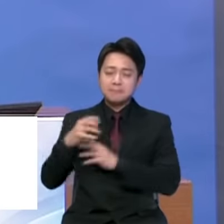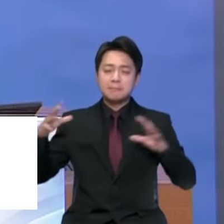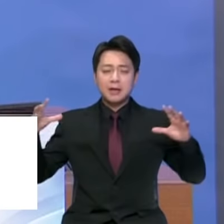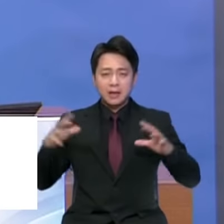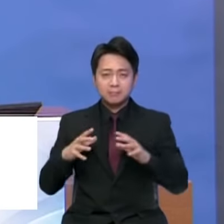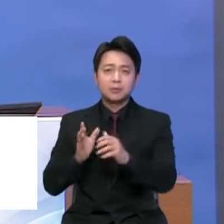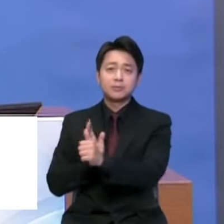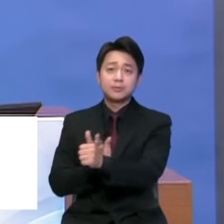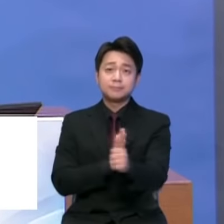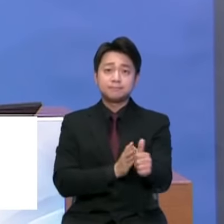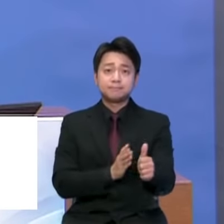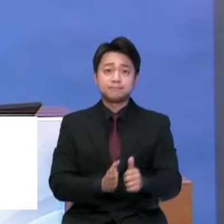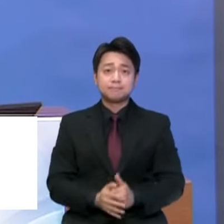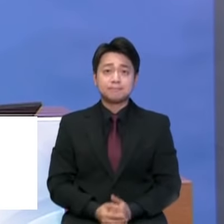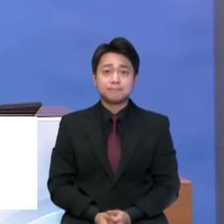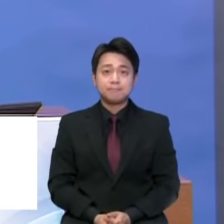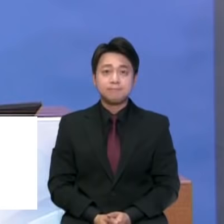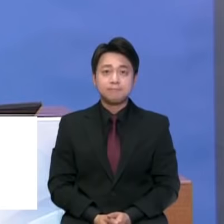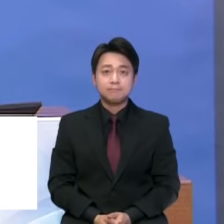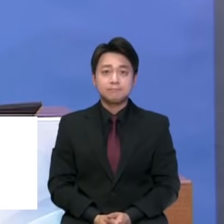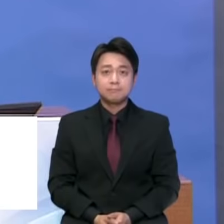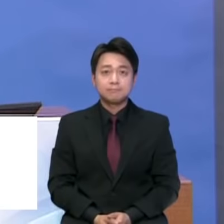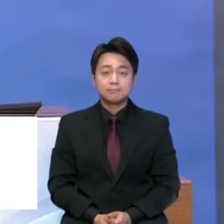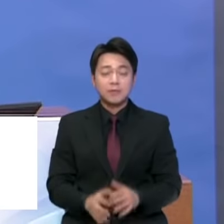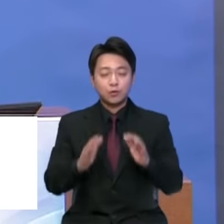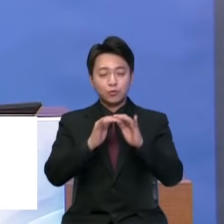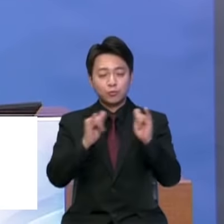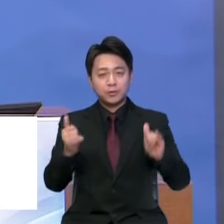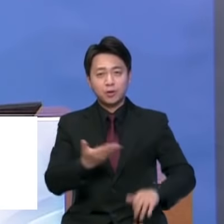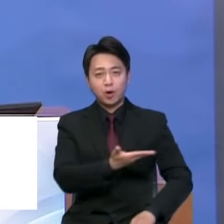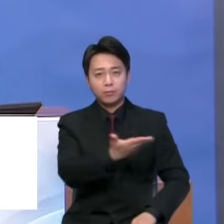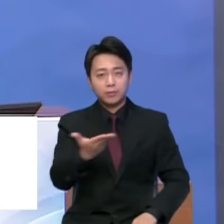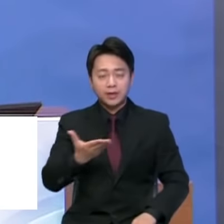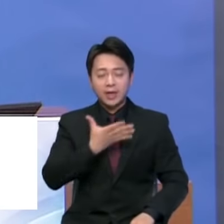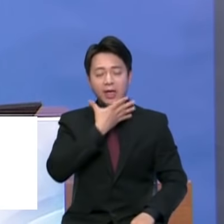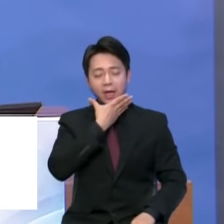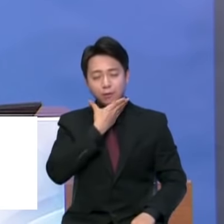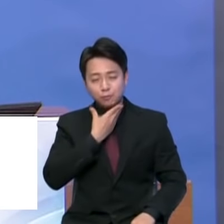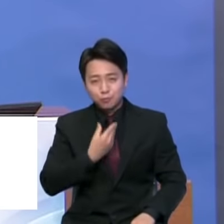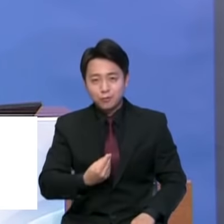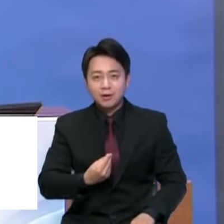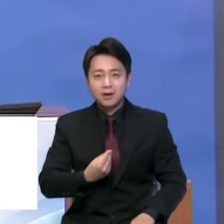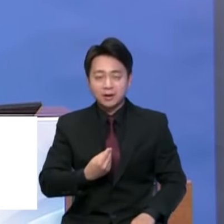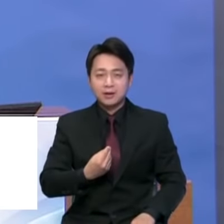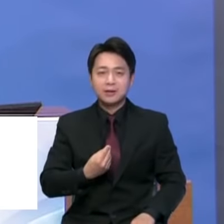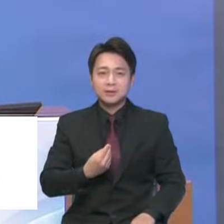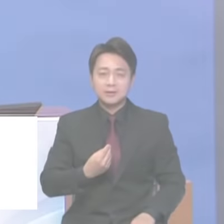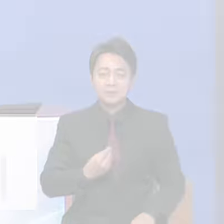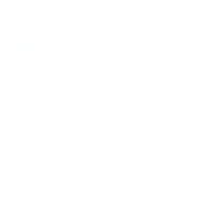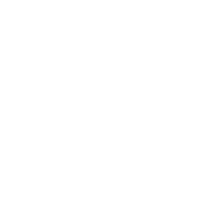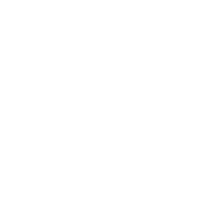국민 여러분의 가정에 행운과 건강이 충만하시기를 기원합니다. 감사합니다.